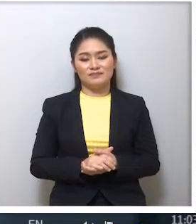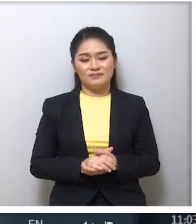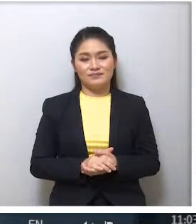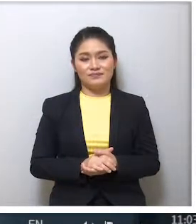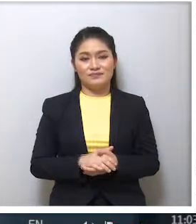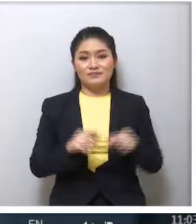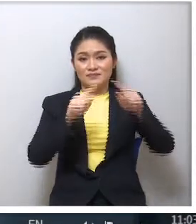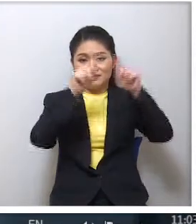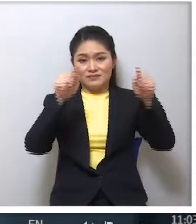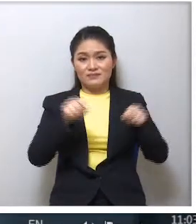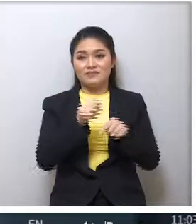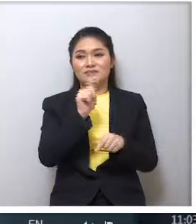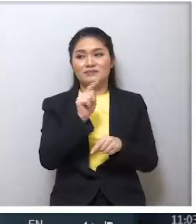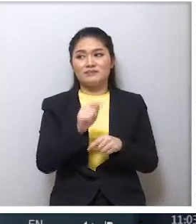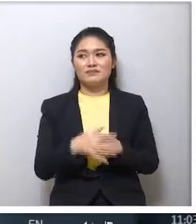พไปเซตอัพตรงนี้นะครับ